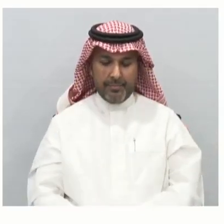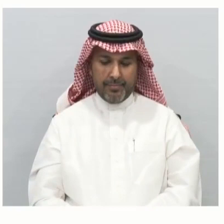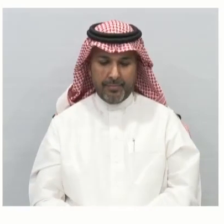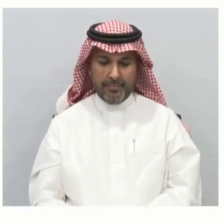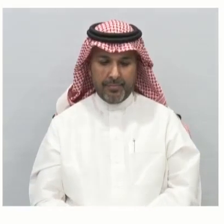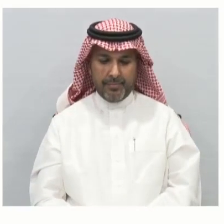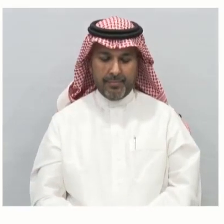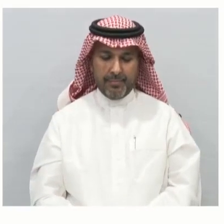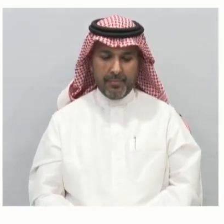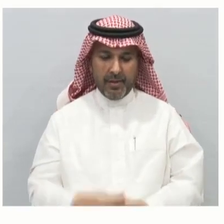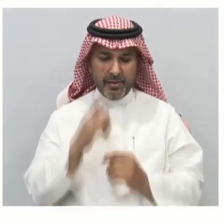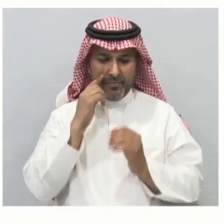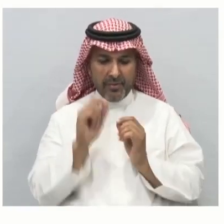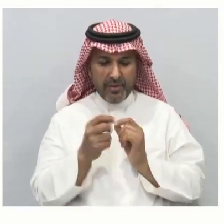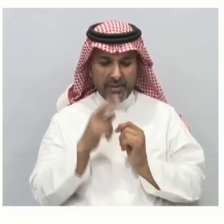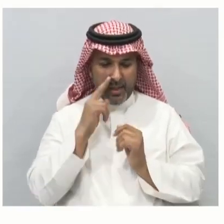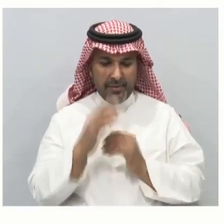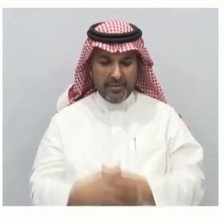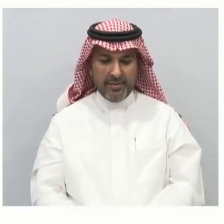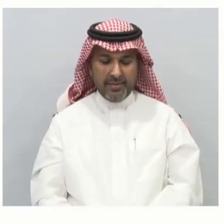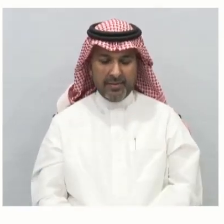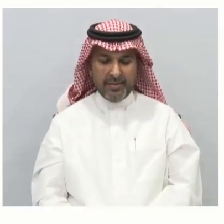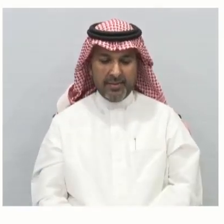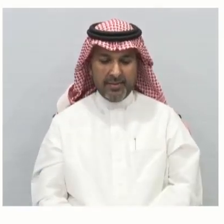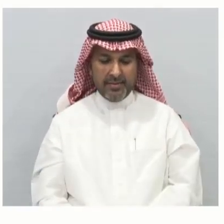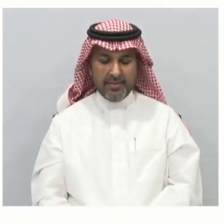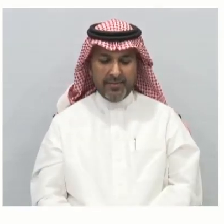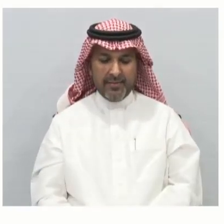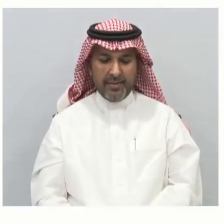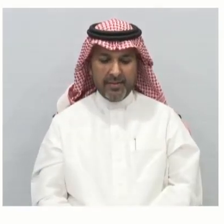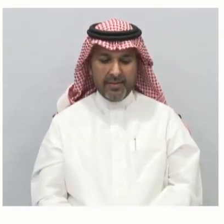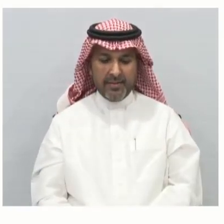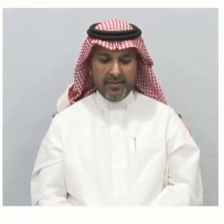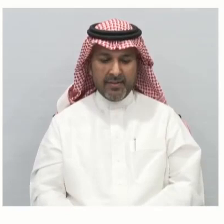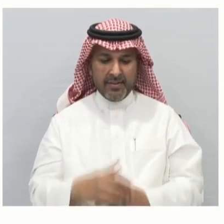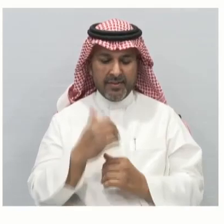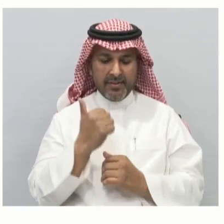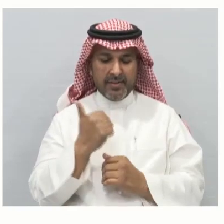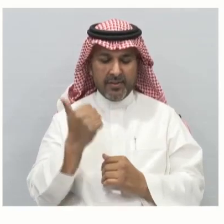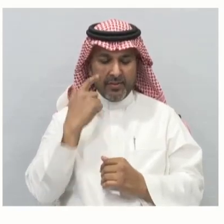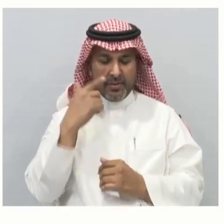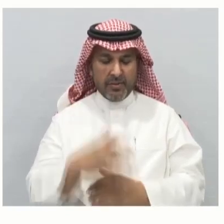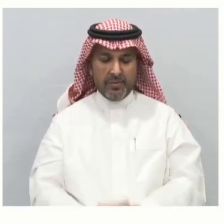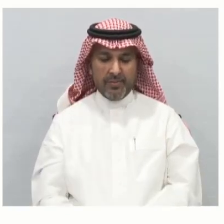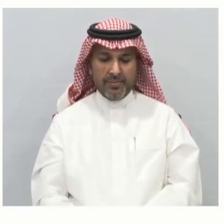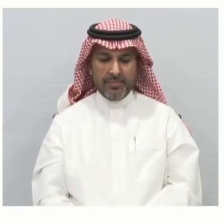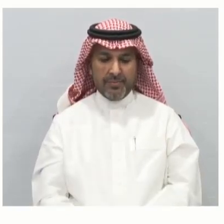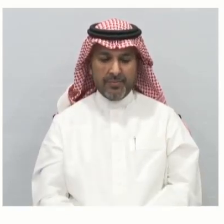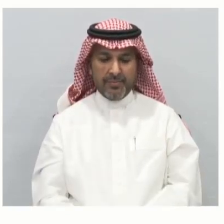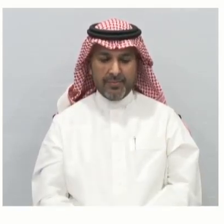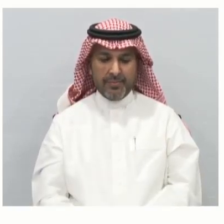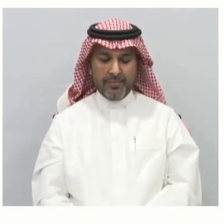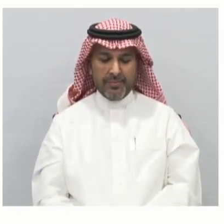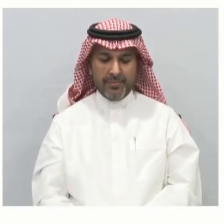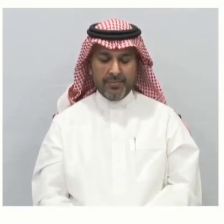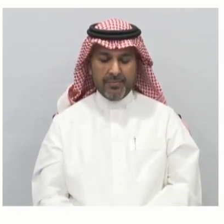اضع الان الفاصله تصبح عندي الاعداد صفر سته وستين راح الان اضع في